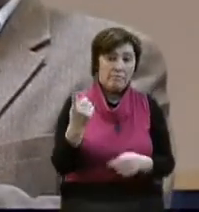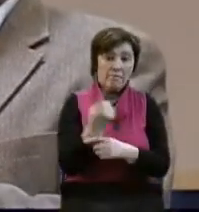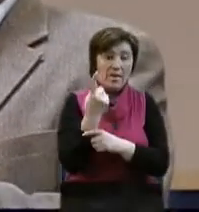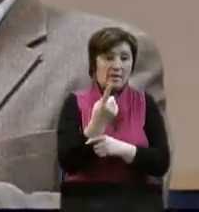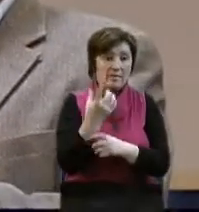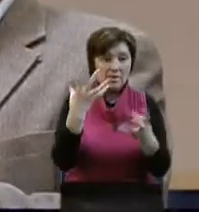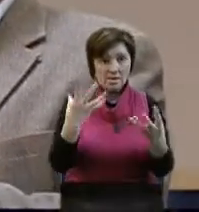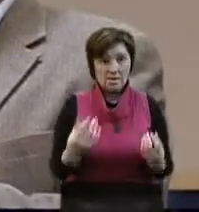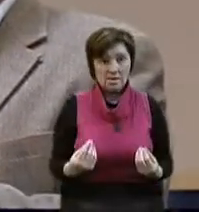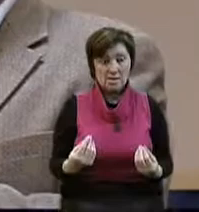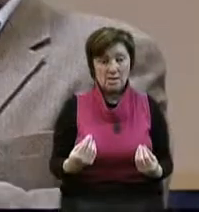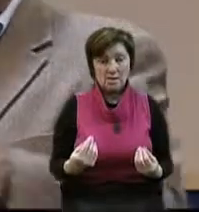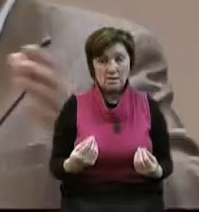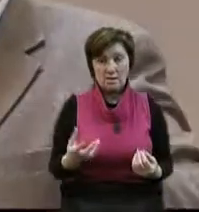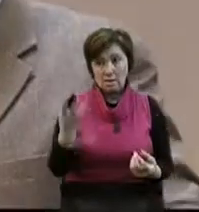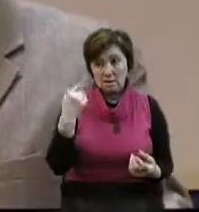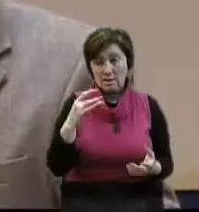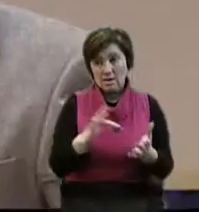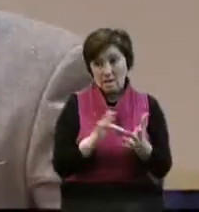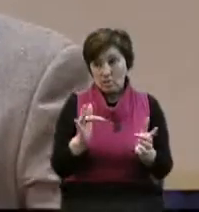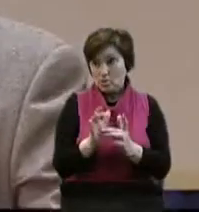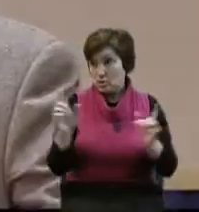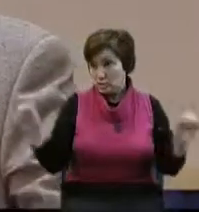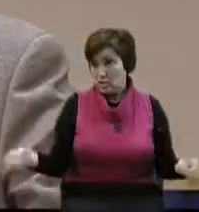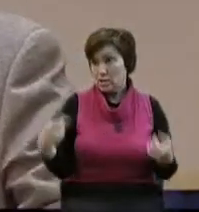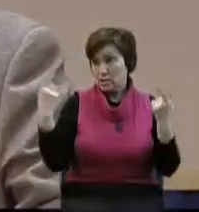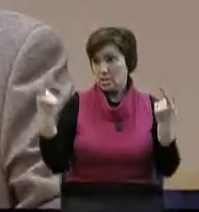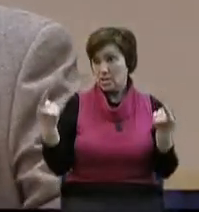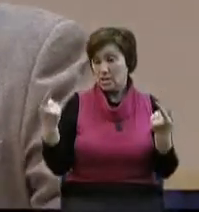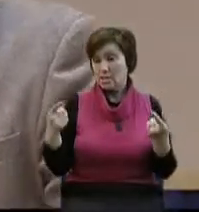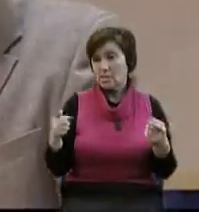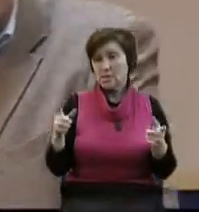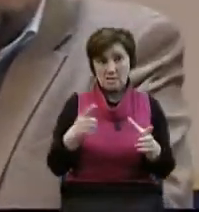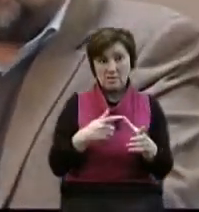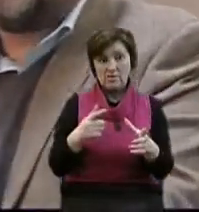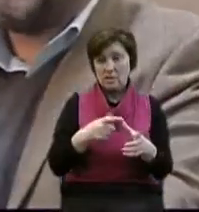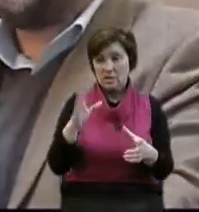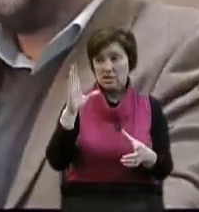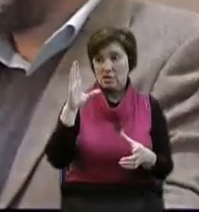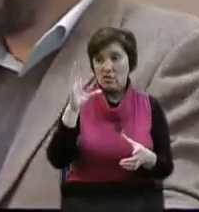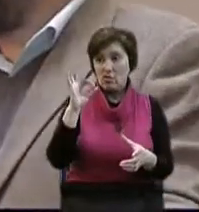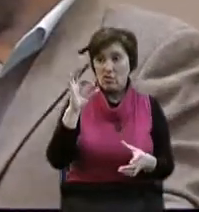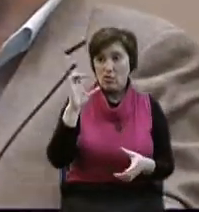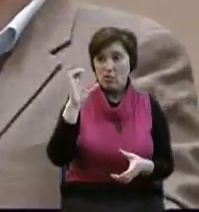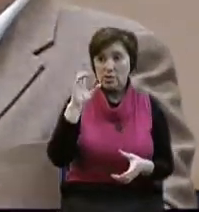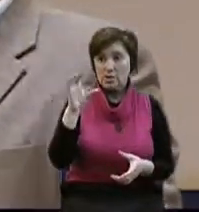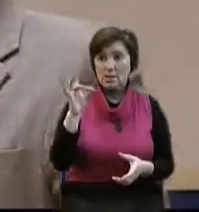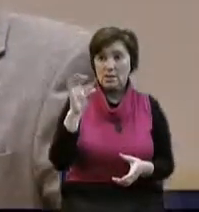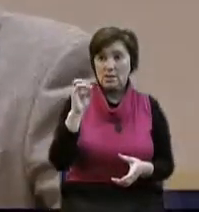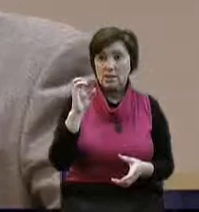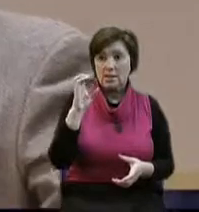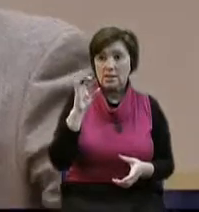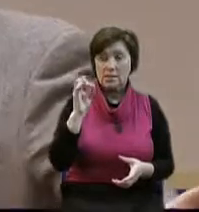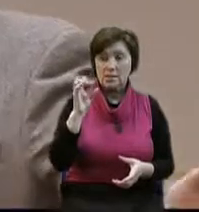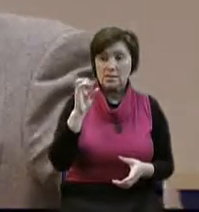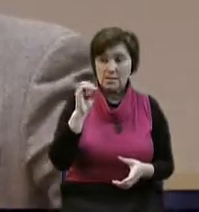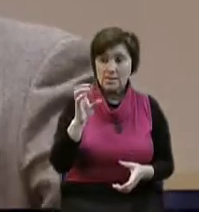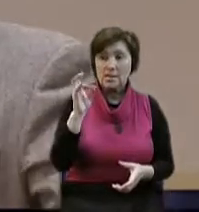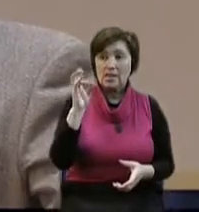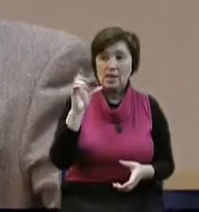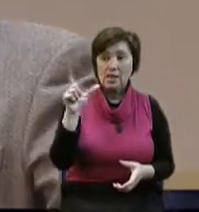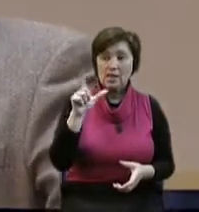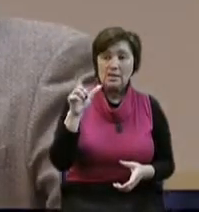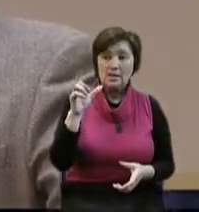недели. И, по сути, сегодня этот первый день недели, он стал седьмым для нас днем недели, правда? По сути,